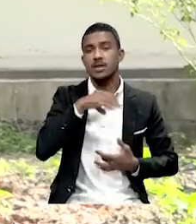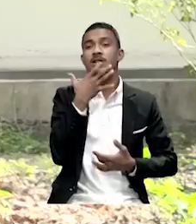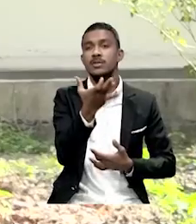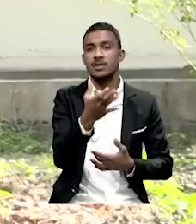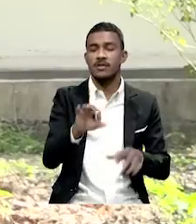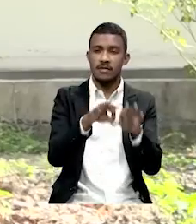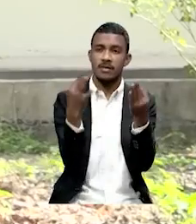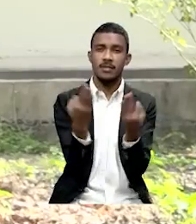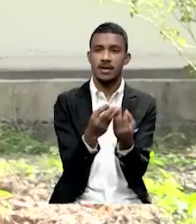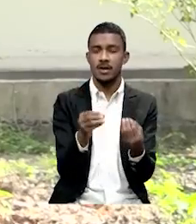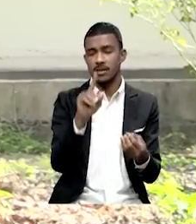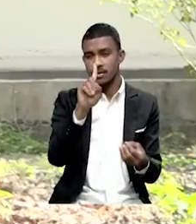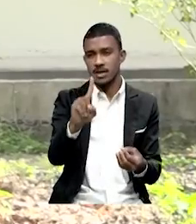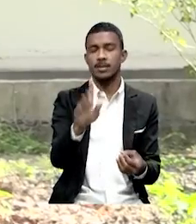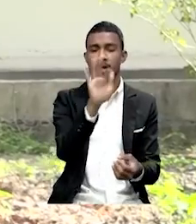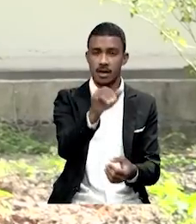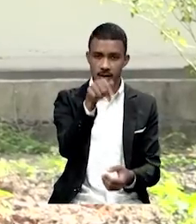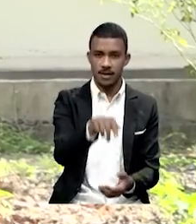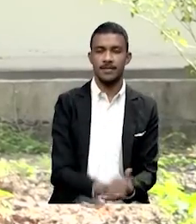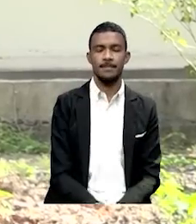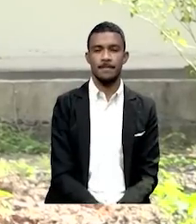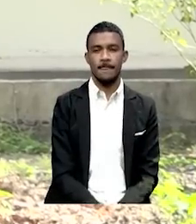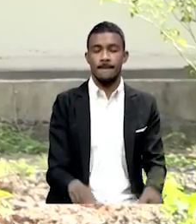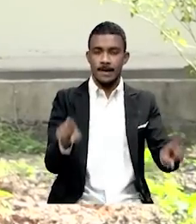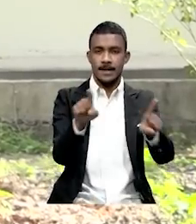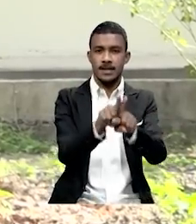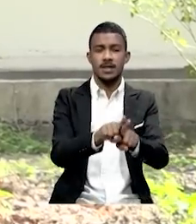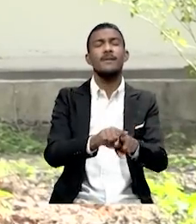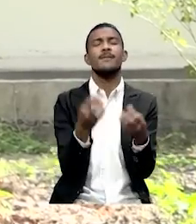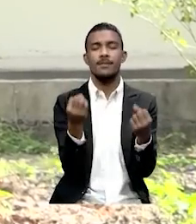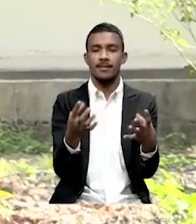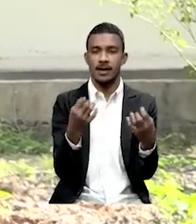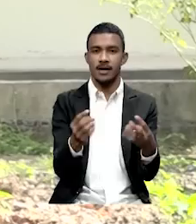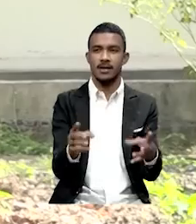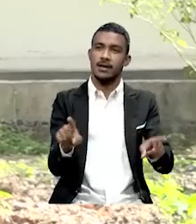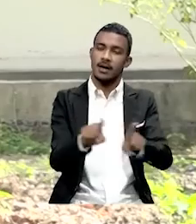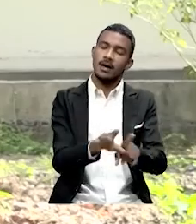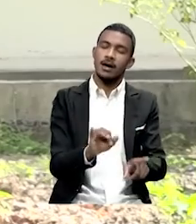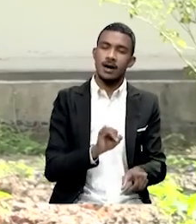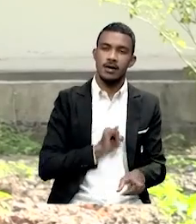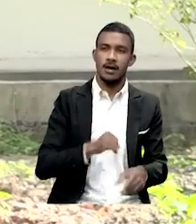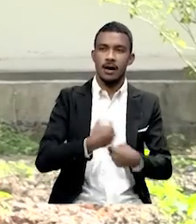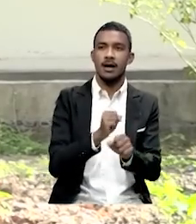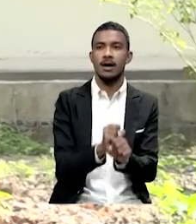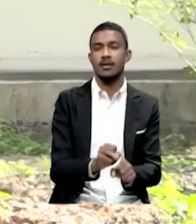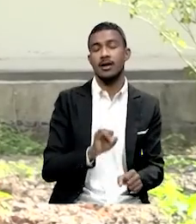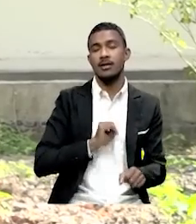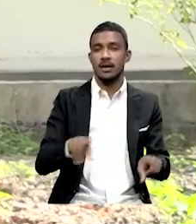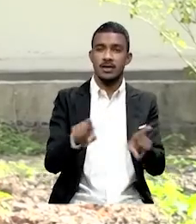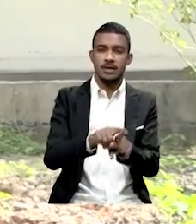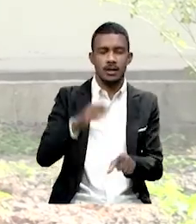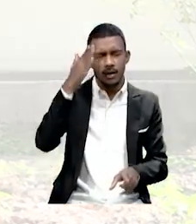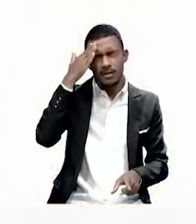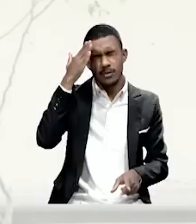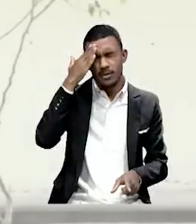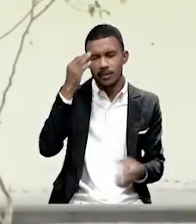memang hau mesak minat ini ansa Bat barak han salo ame barak lo sa doku si famina ni daras ke